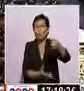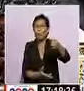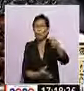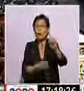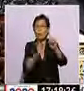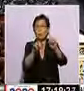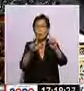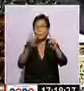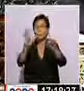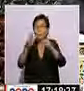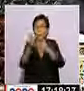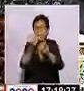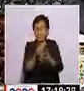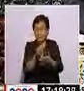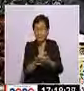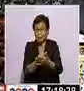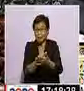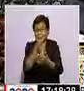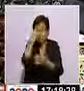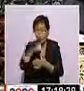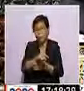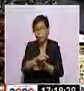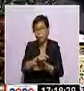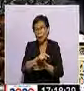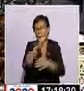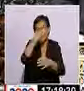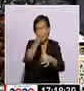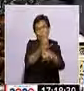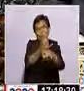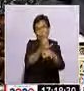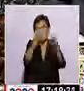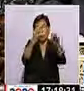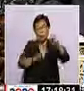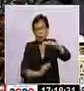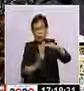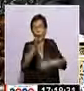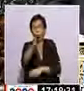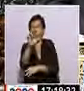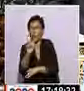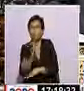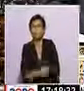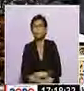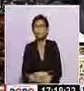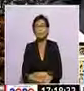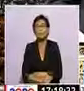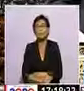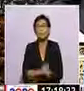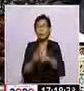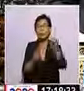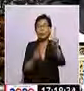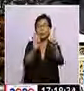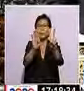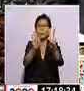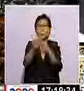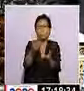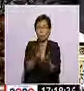sejumlah RM1.3 bilion bagi institusi pendidikan di bawah MARA dan sebanyak